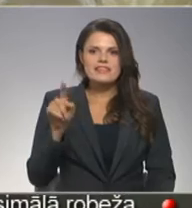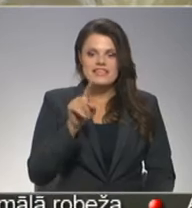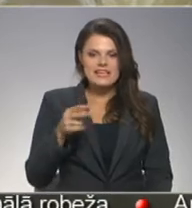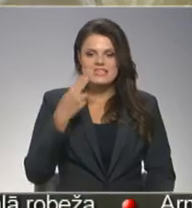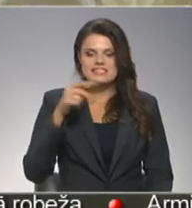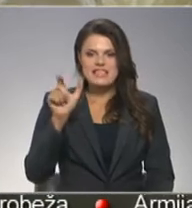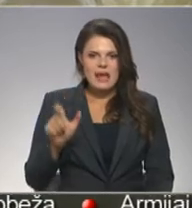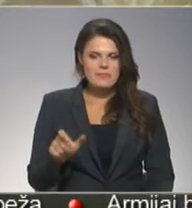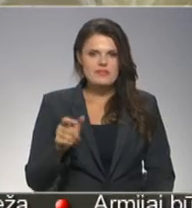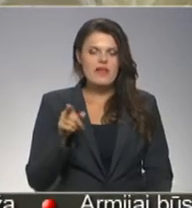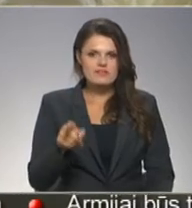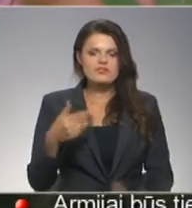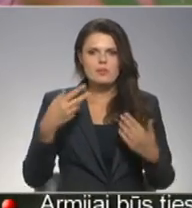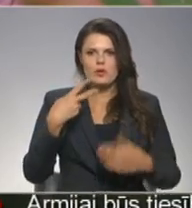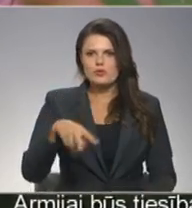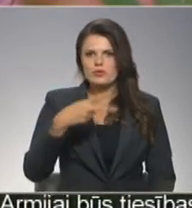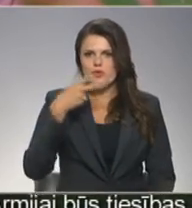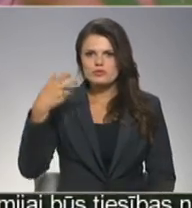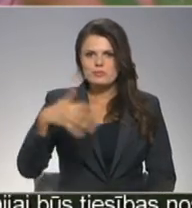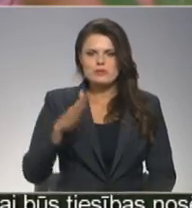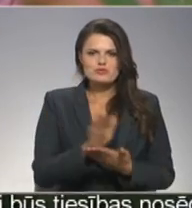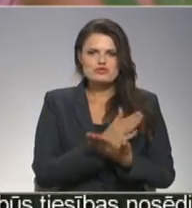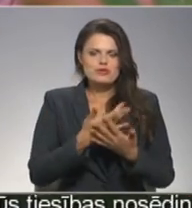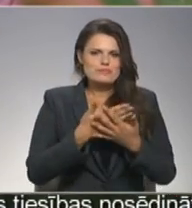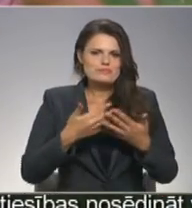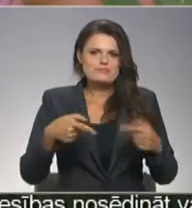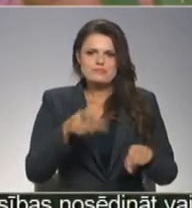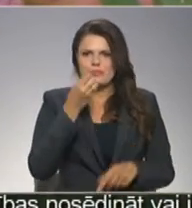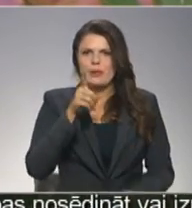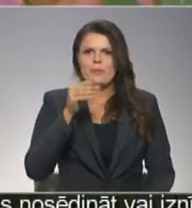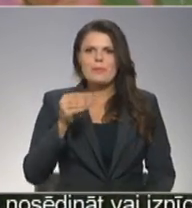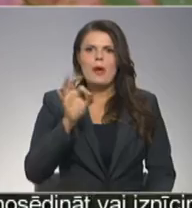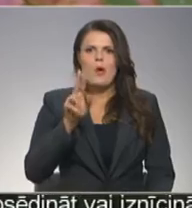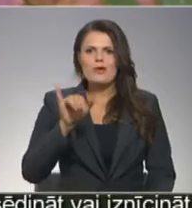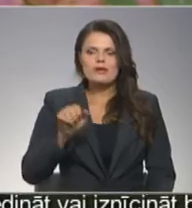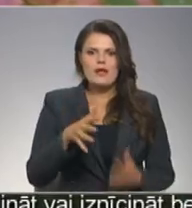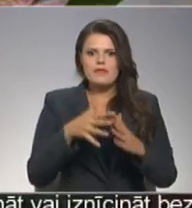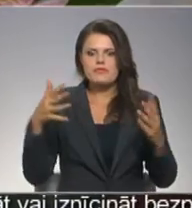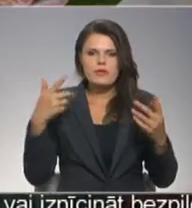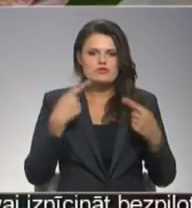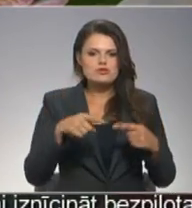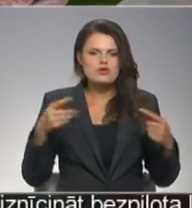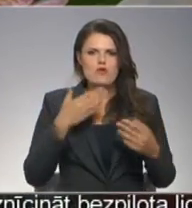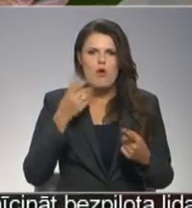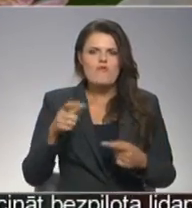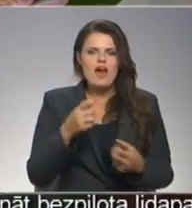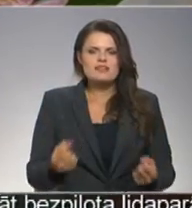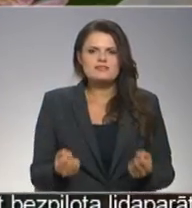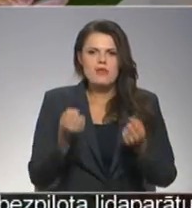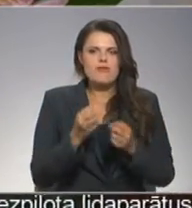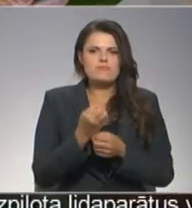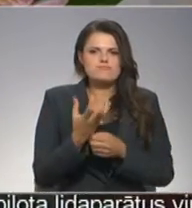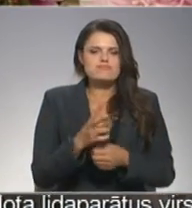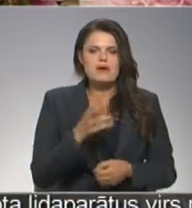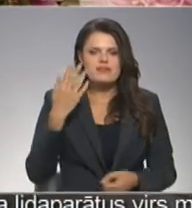saimniecībā Tērvetes novadā aug 250 šķirņu peonijas. Daudzas vairs nelīdzinās tām smagajām rozā ziedu bumbām, kuras